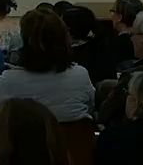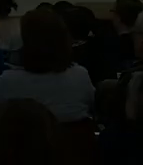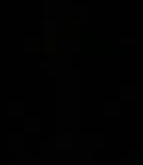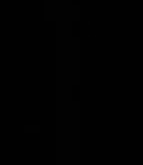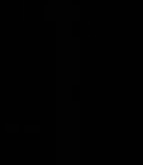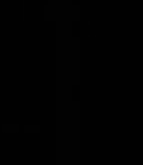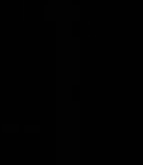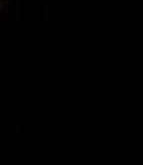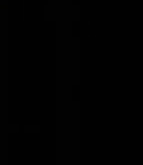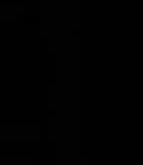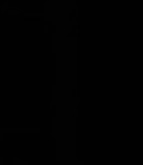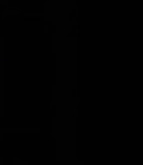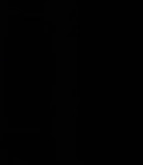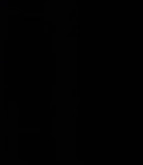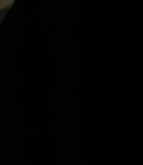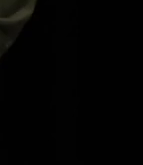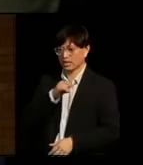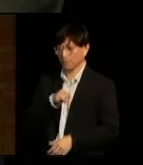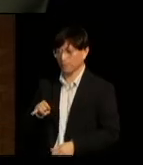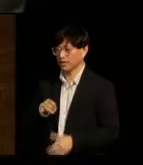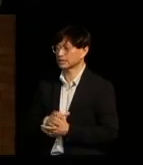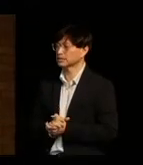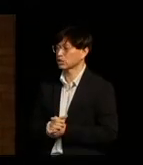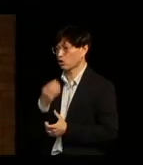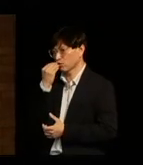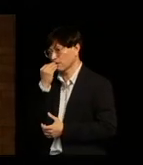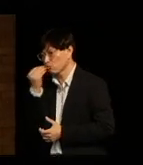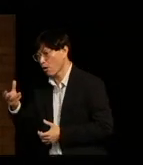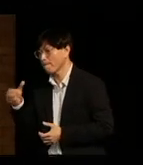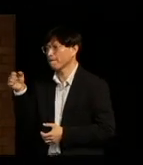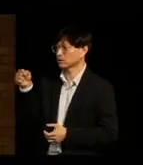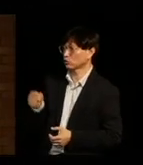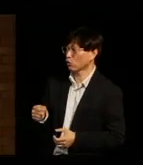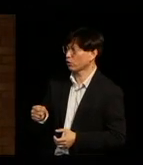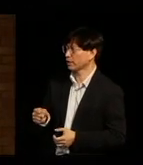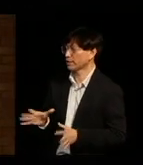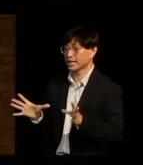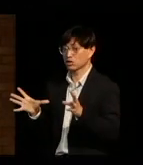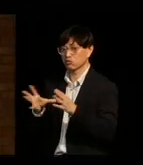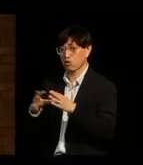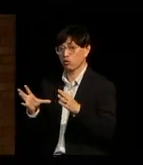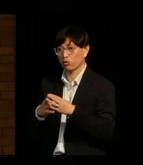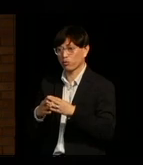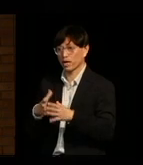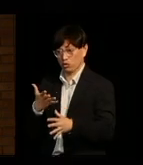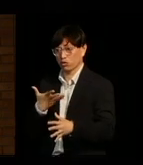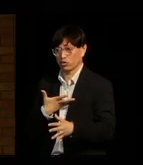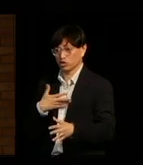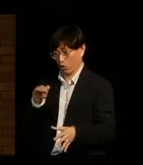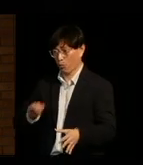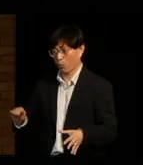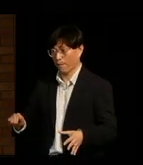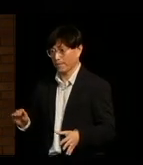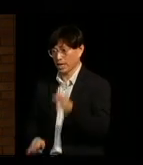primo a 4 anni e mezzo fa il catechismo di buon pastore e nel nel suo gruppetto c'è un bimbo con Sindrome di Down ma